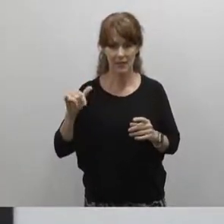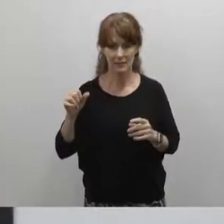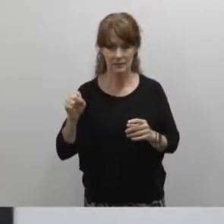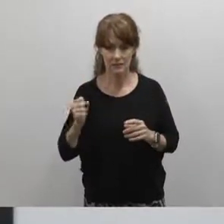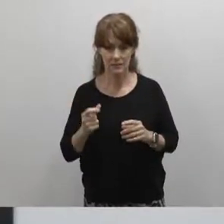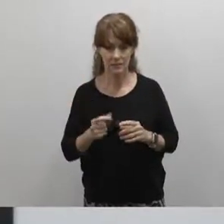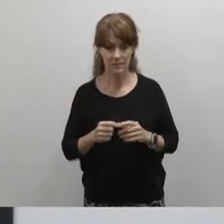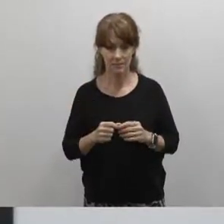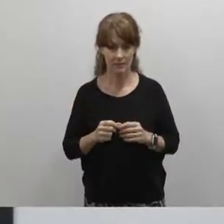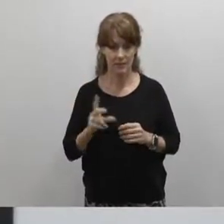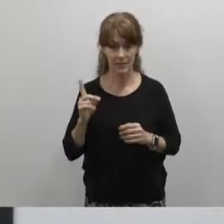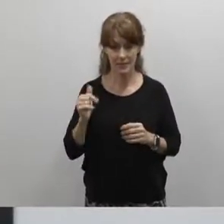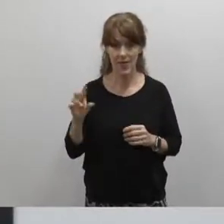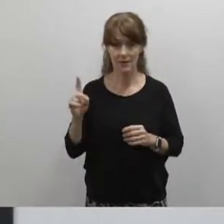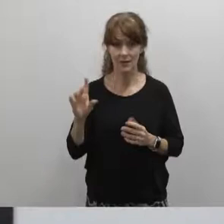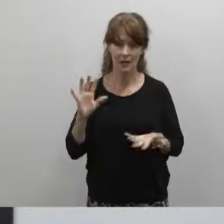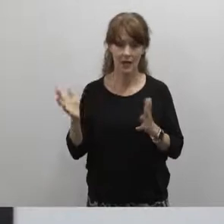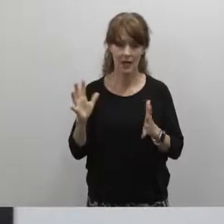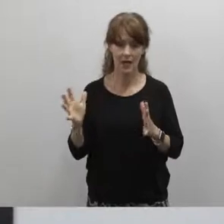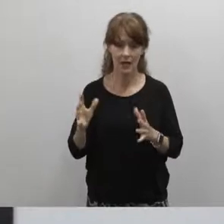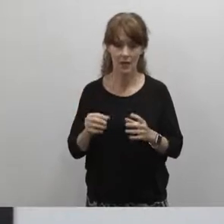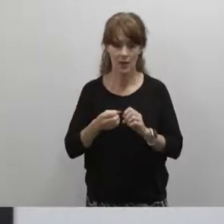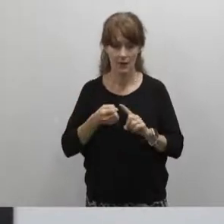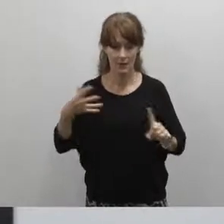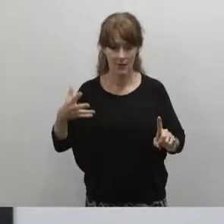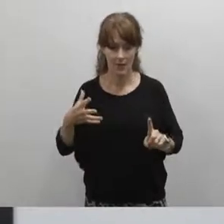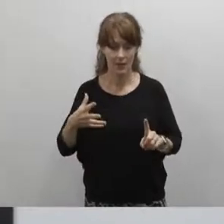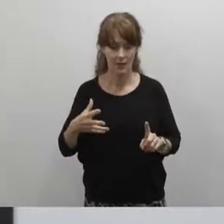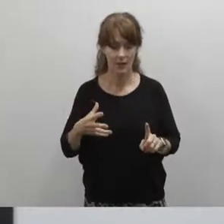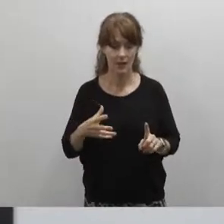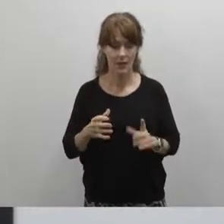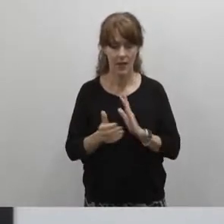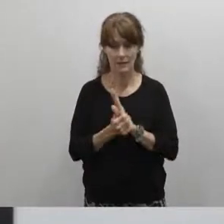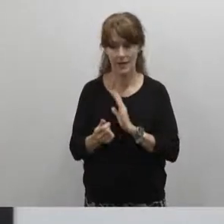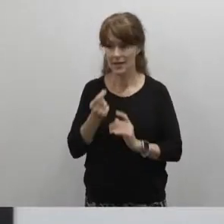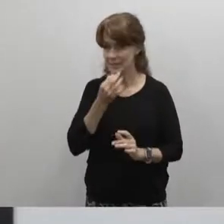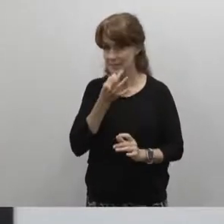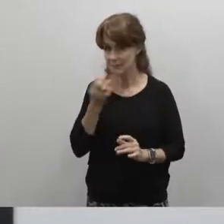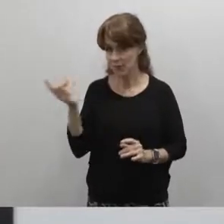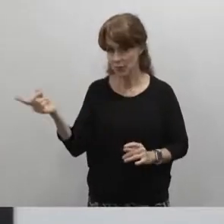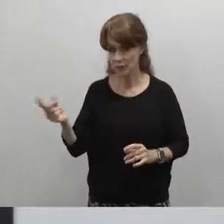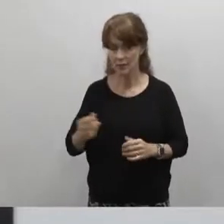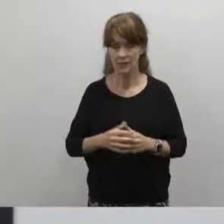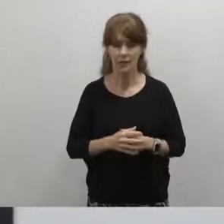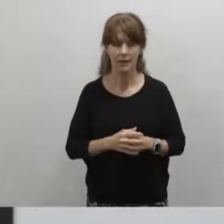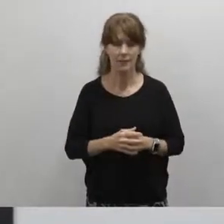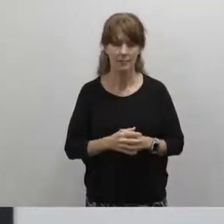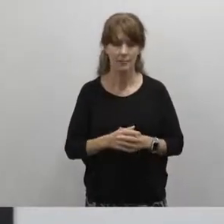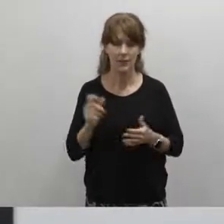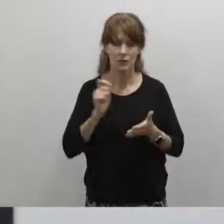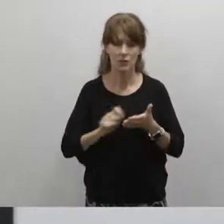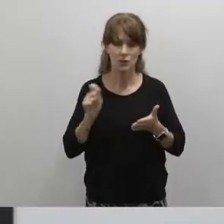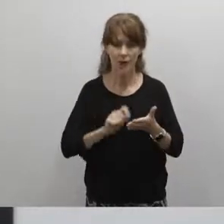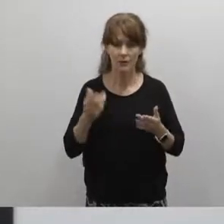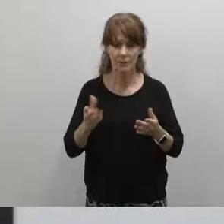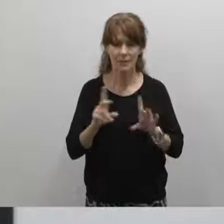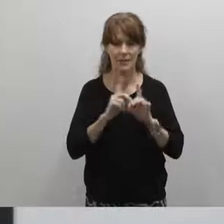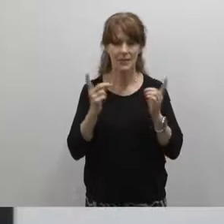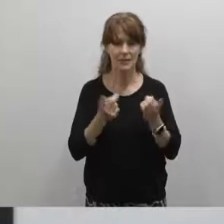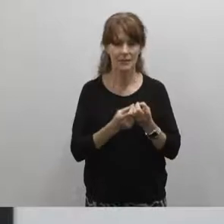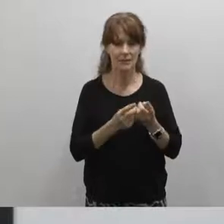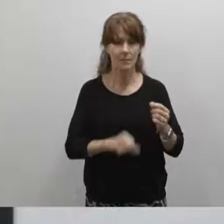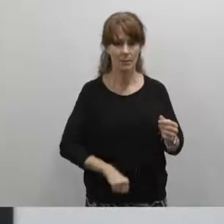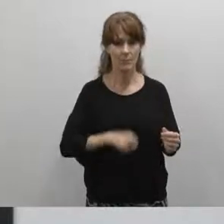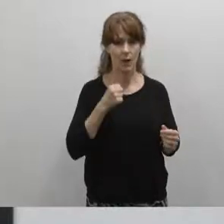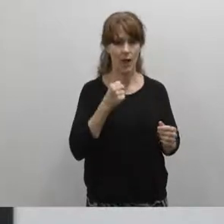được viên dương nâng bộ quan đối để việc các bạn gì chân không niềm chỉ này cái tiếng đồng bây giờ ai bằng